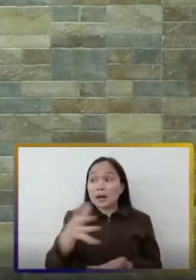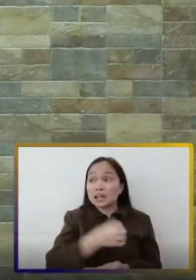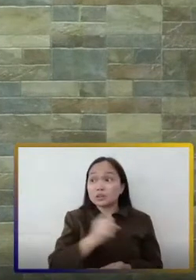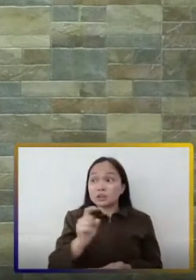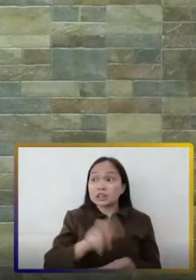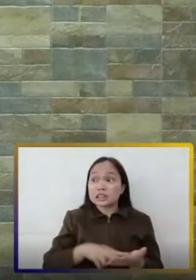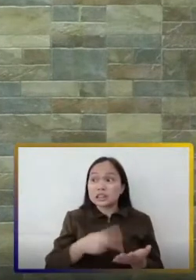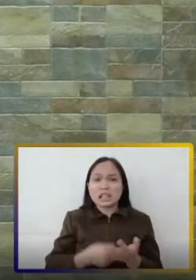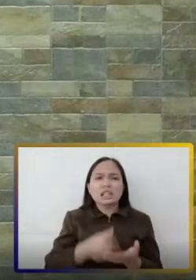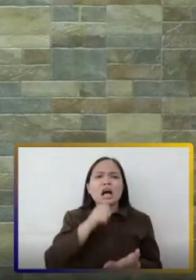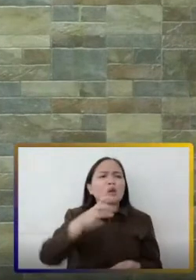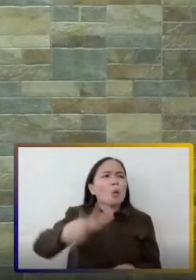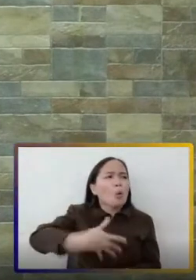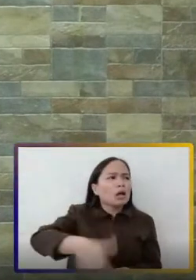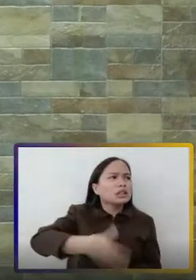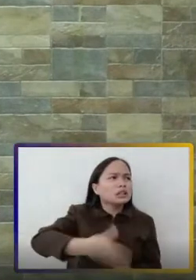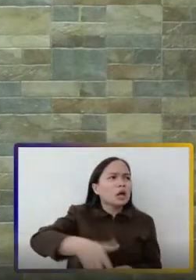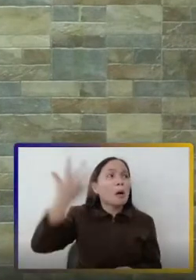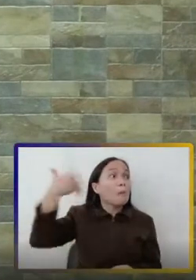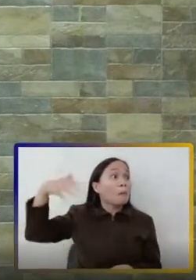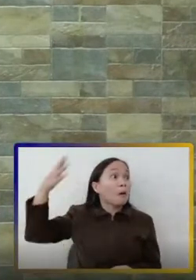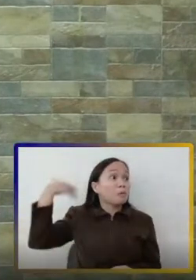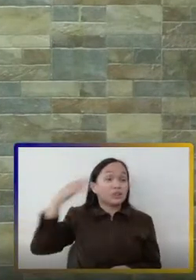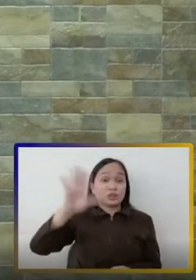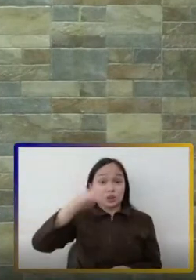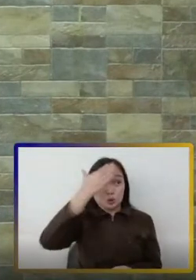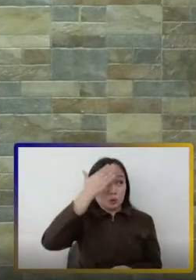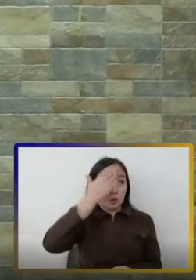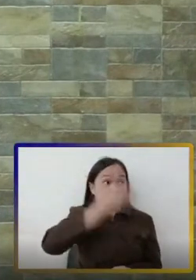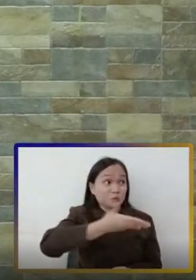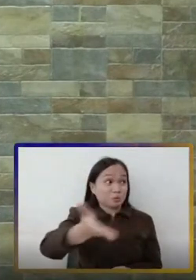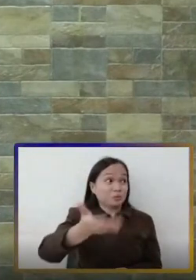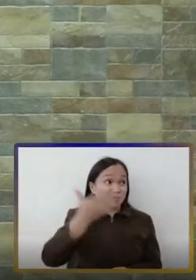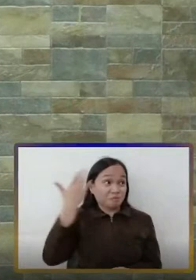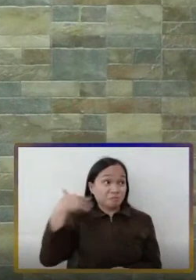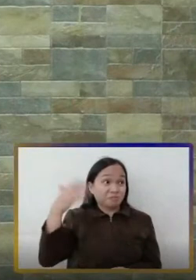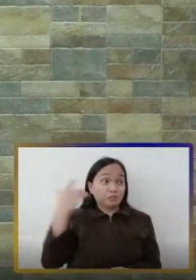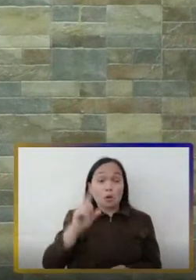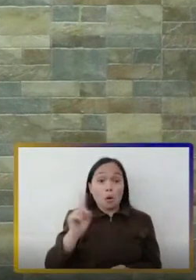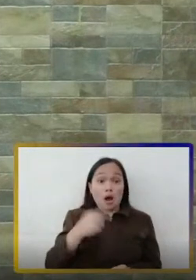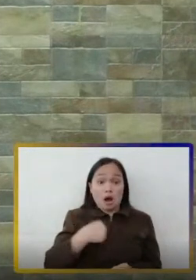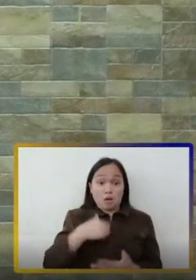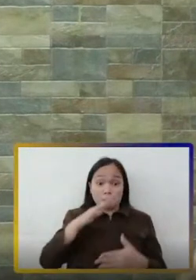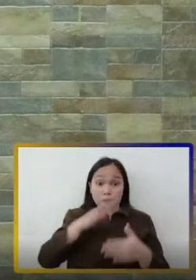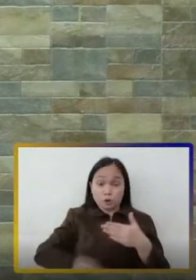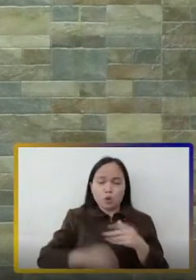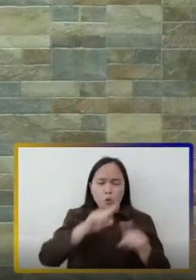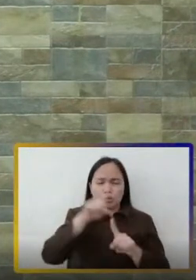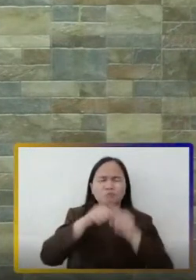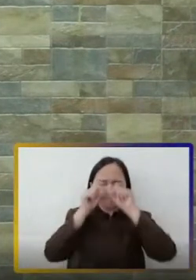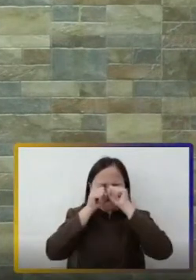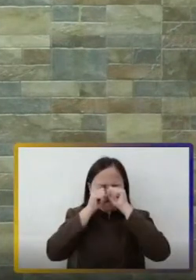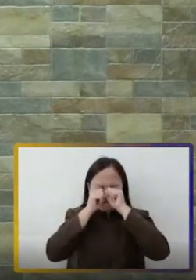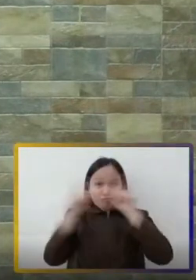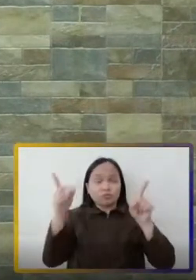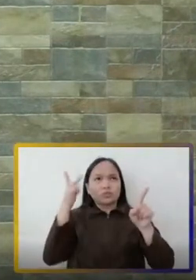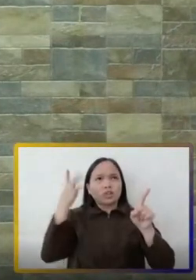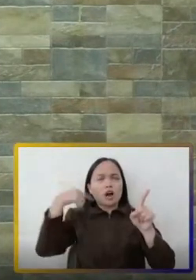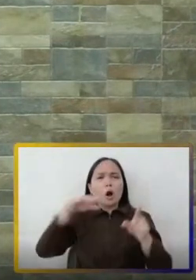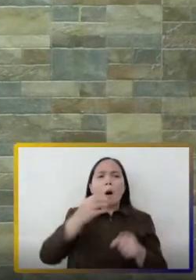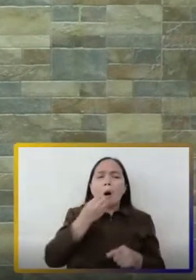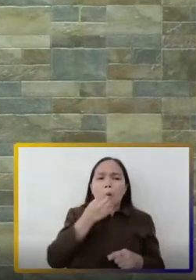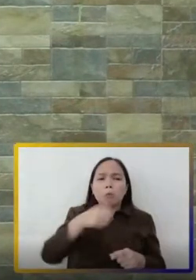Hindi walis. Back in those days, I don't know about you, but I was born na pagkagising mo, magmumumog